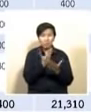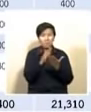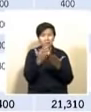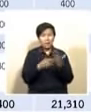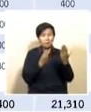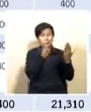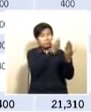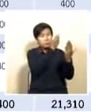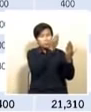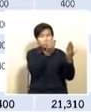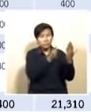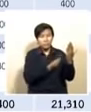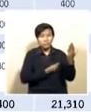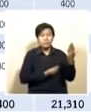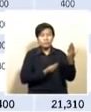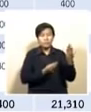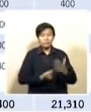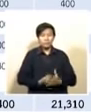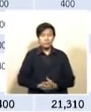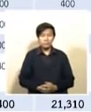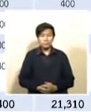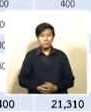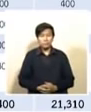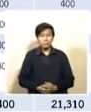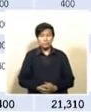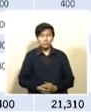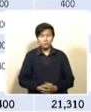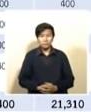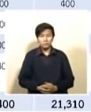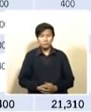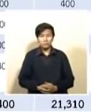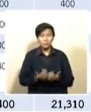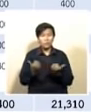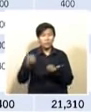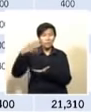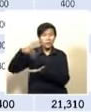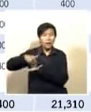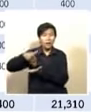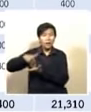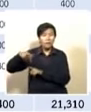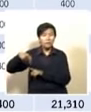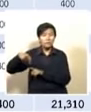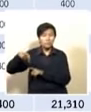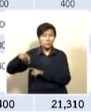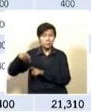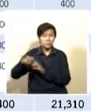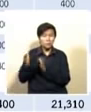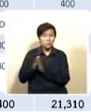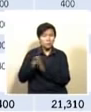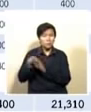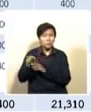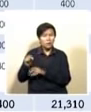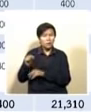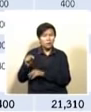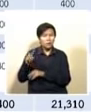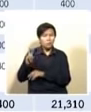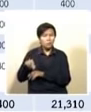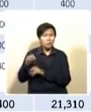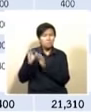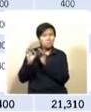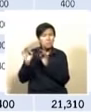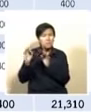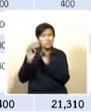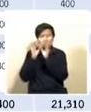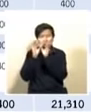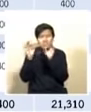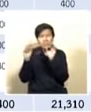โมงวันนี้ก็คิดว่าสภาพการขาดยาคงไม่เกิดขึ้นในประเทศไทยแต่เราเลือกผู้ป่วยที่จะให้ต้องมีอา